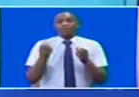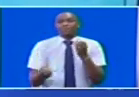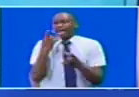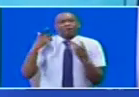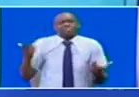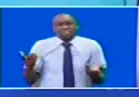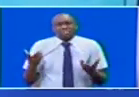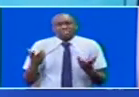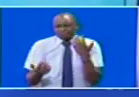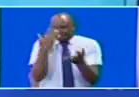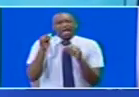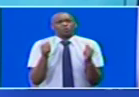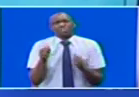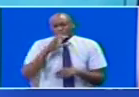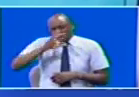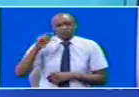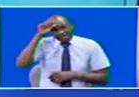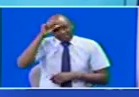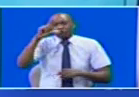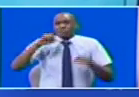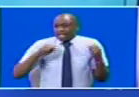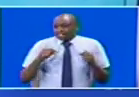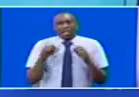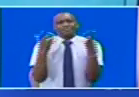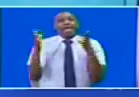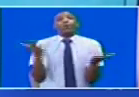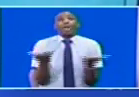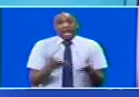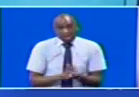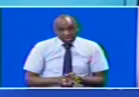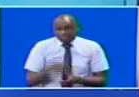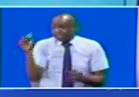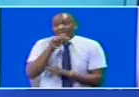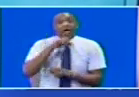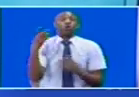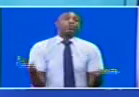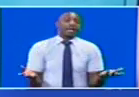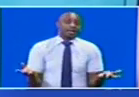kujua kwa county government itujibu mara moja ilikuwa inaenda wapi.